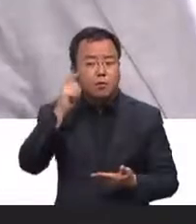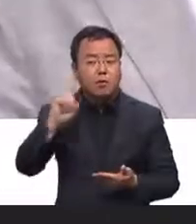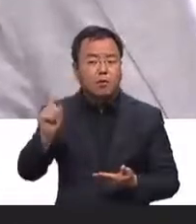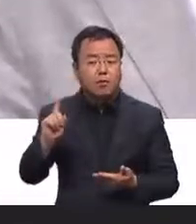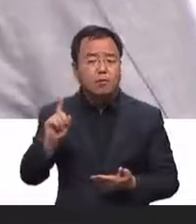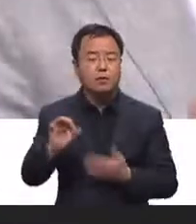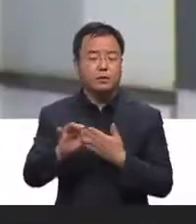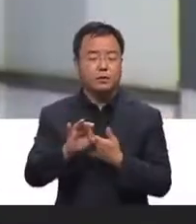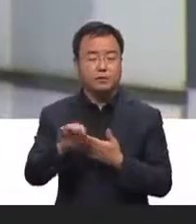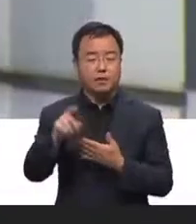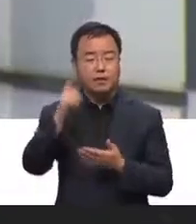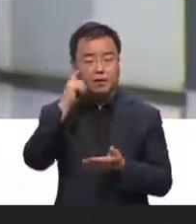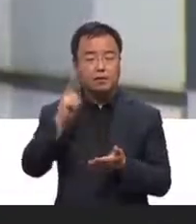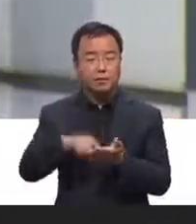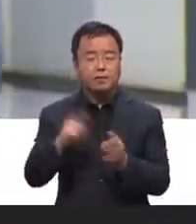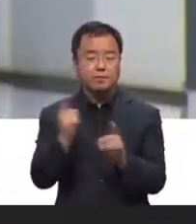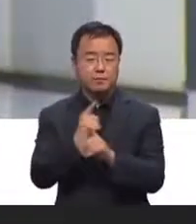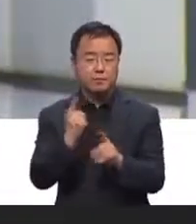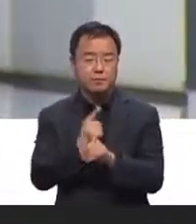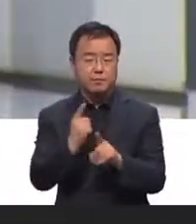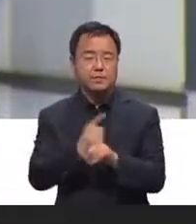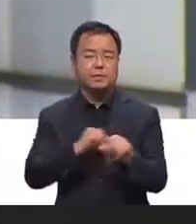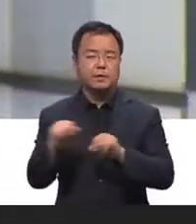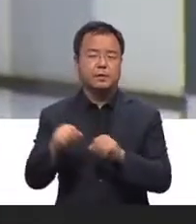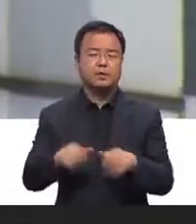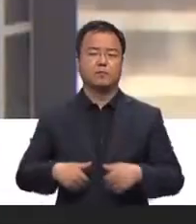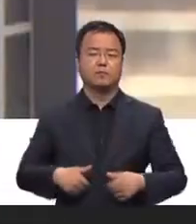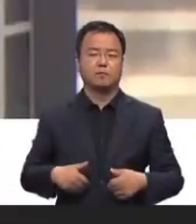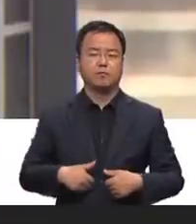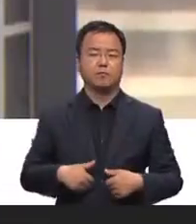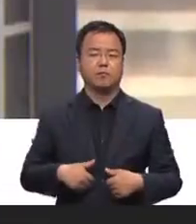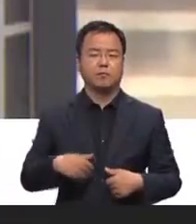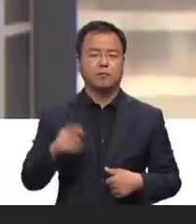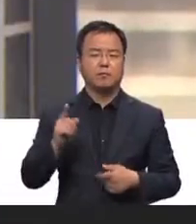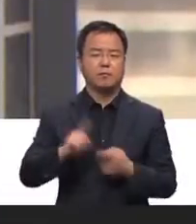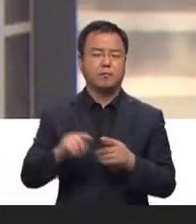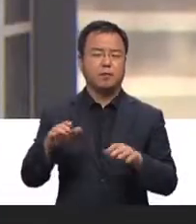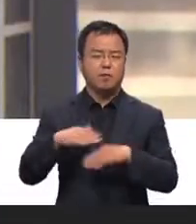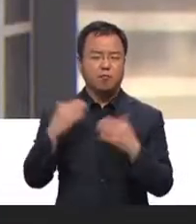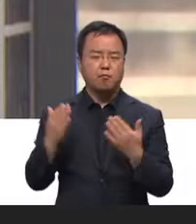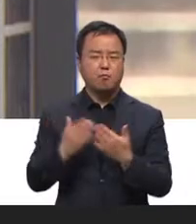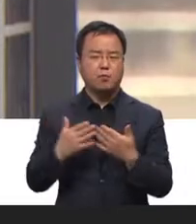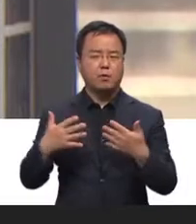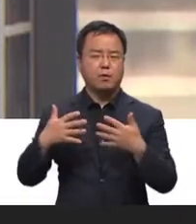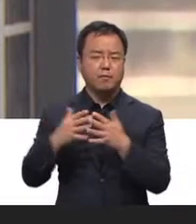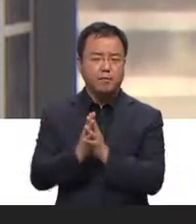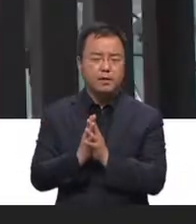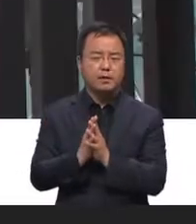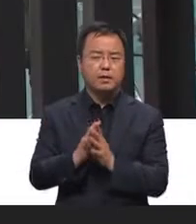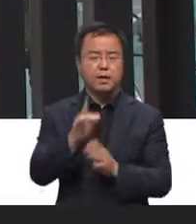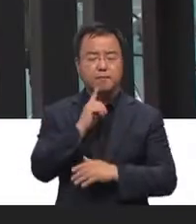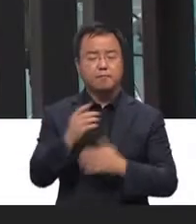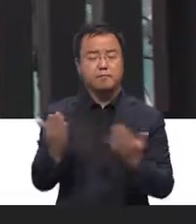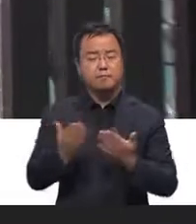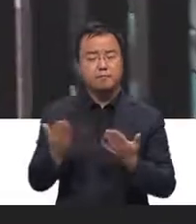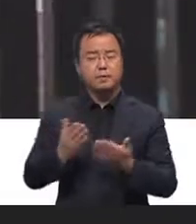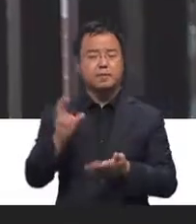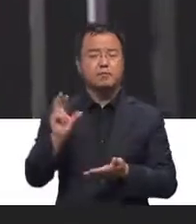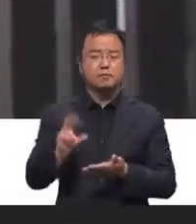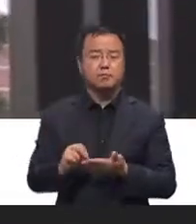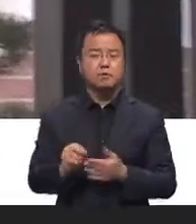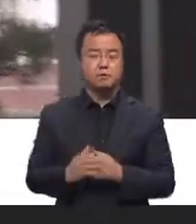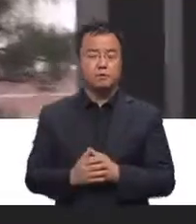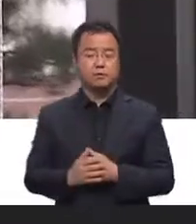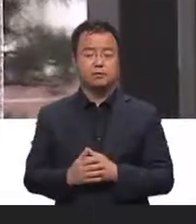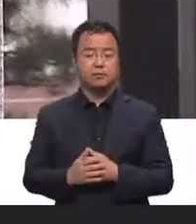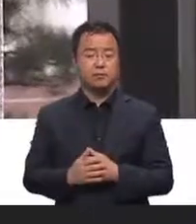치유하고 시 즌 개정해 가야 할 문제지 올 우완 아쉬움으로 그걸 피지 한다라는 것은 문제가 있는 것이죠 그래서